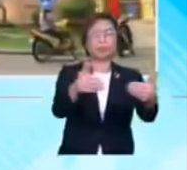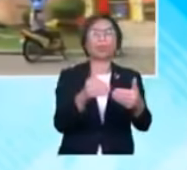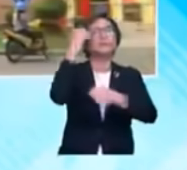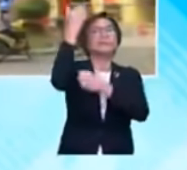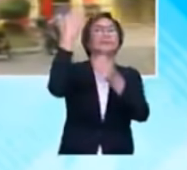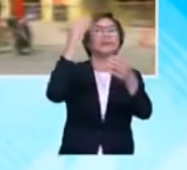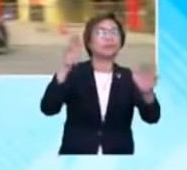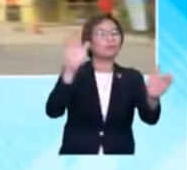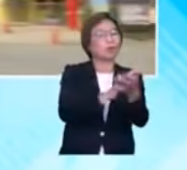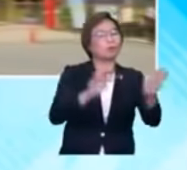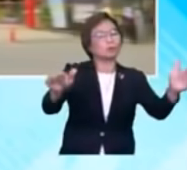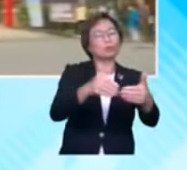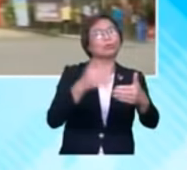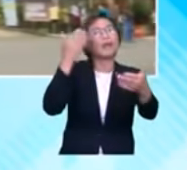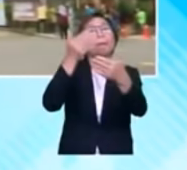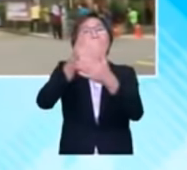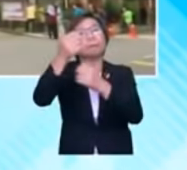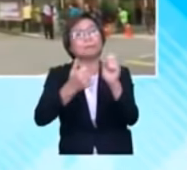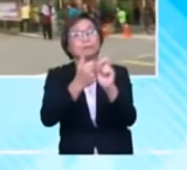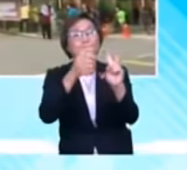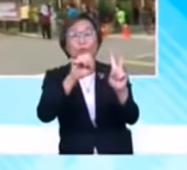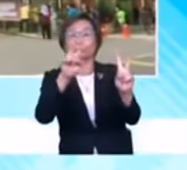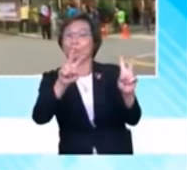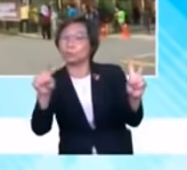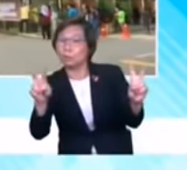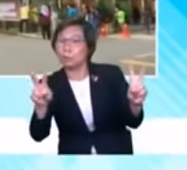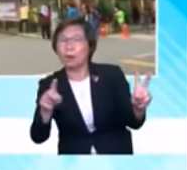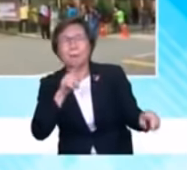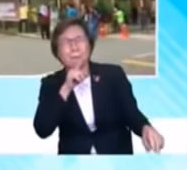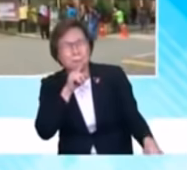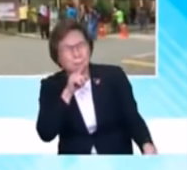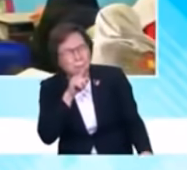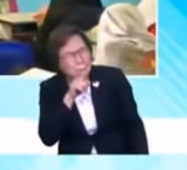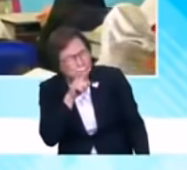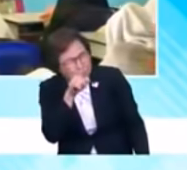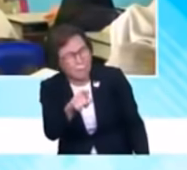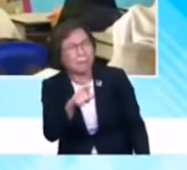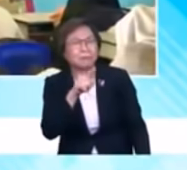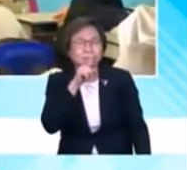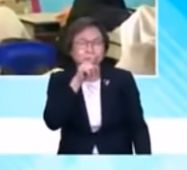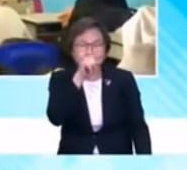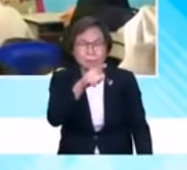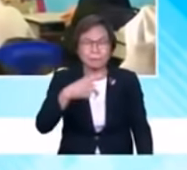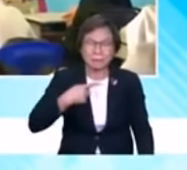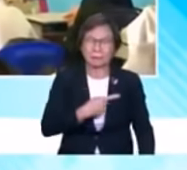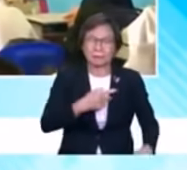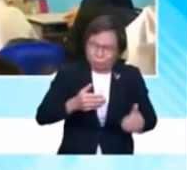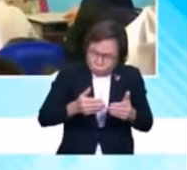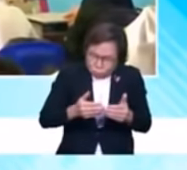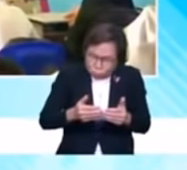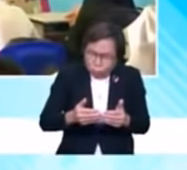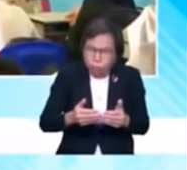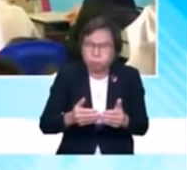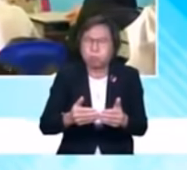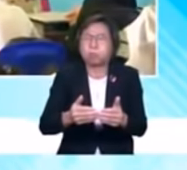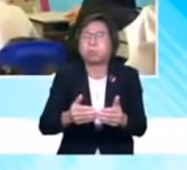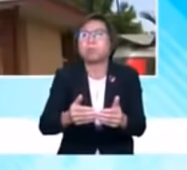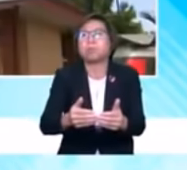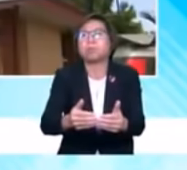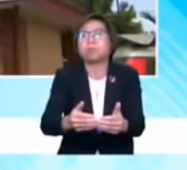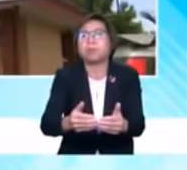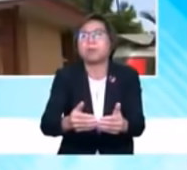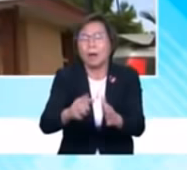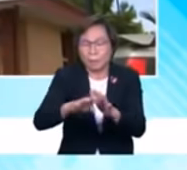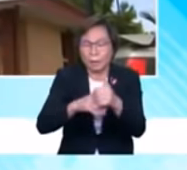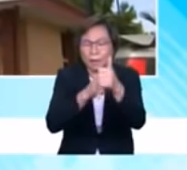sampai tahun hadapan namun hakekatnya Ki bergerak dalam masa